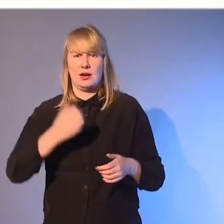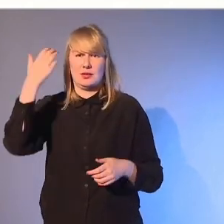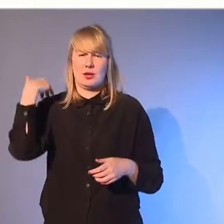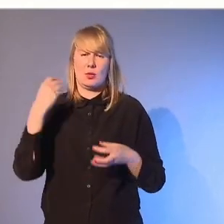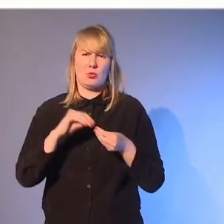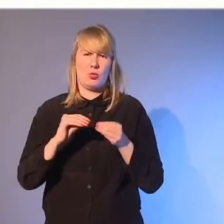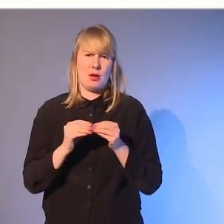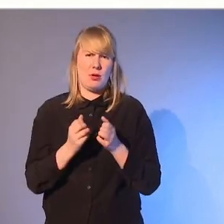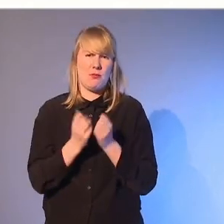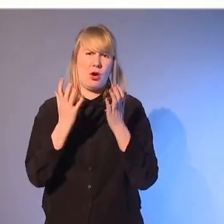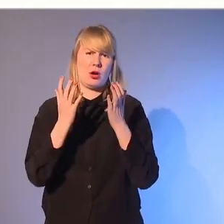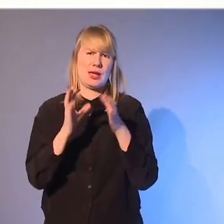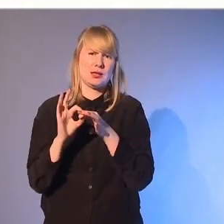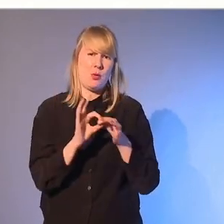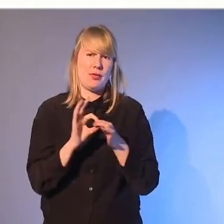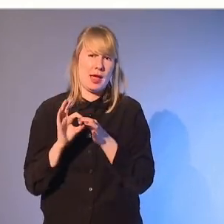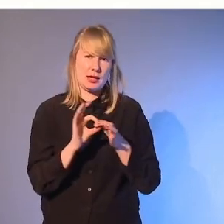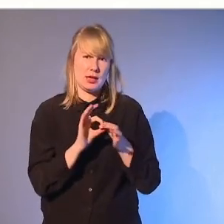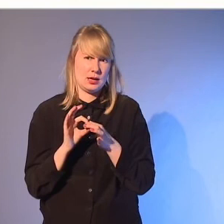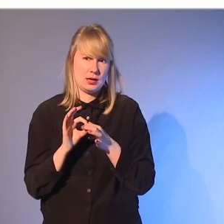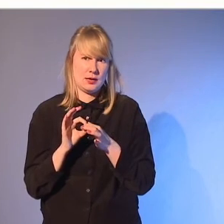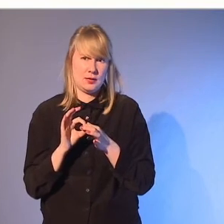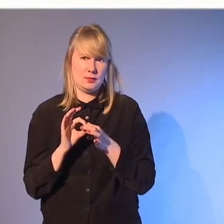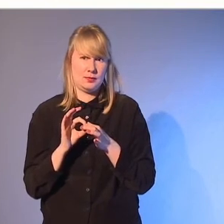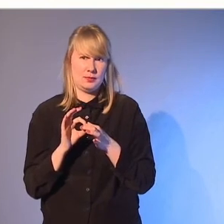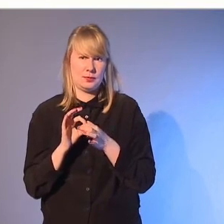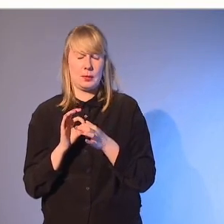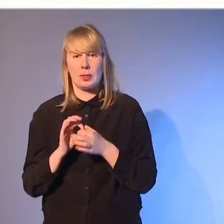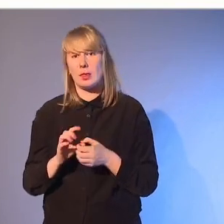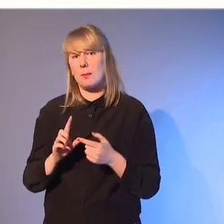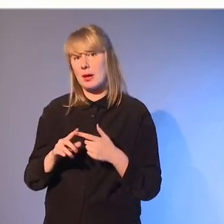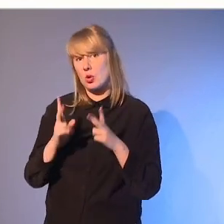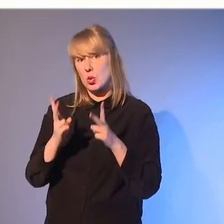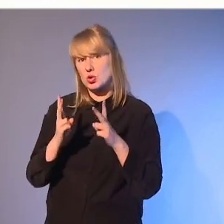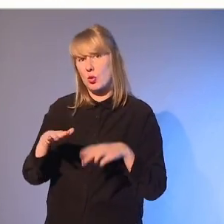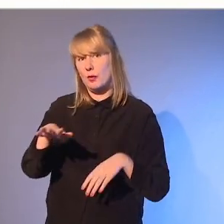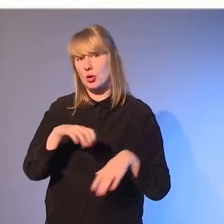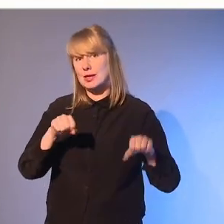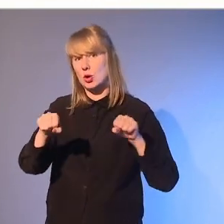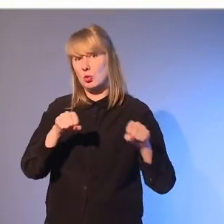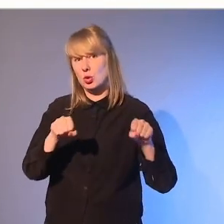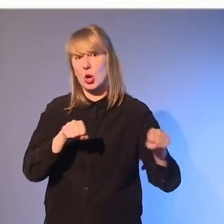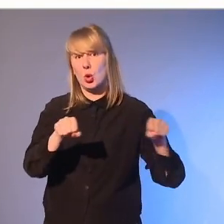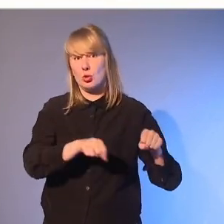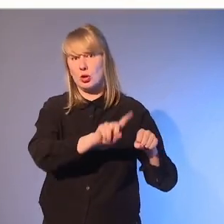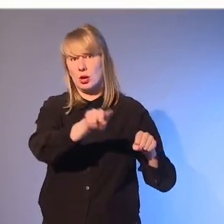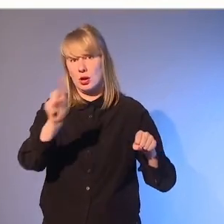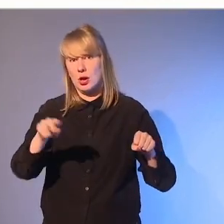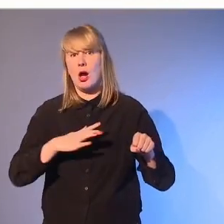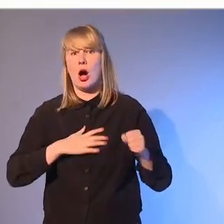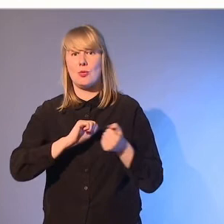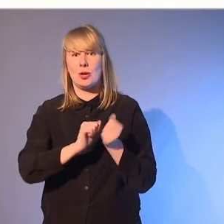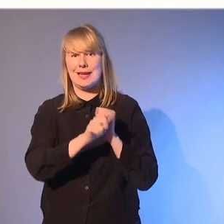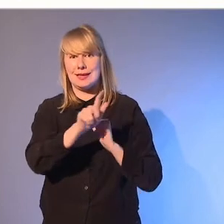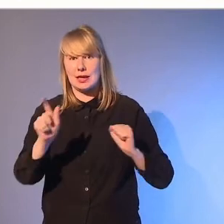mange sammenhenger. Det er også sånn at en del fylkeskommuner og kommuner har